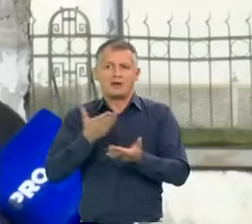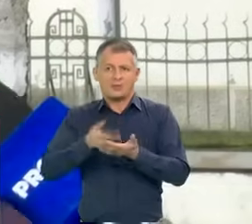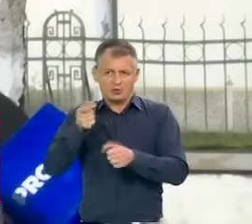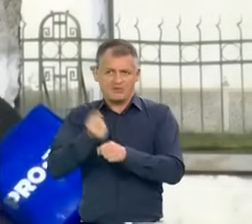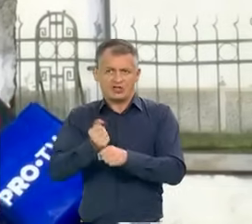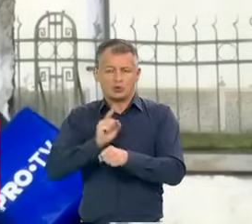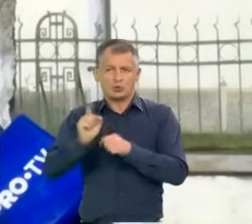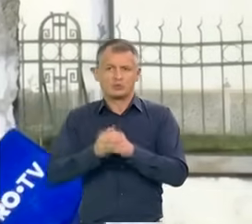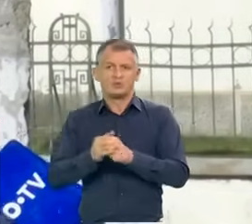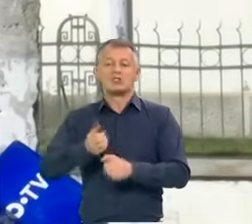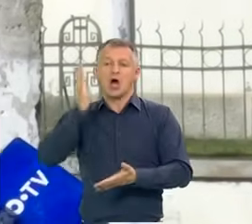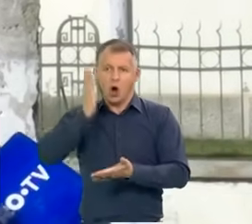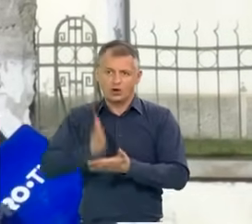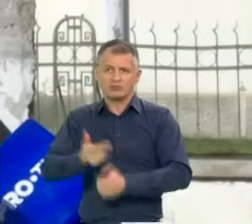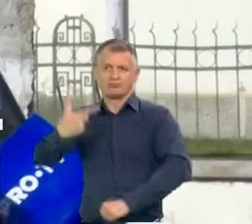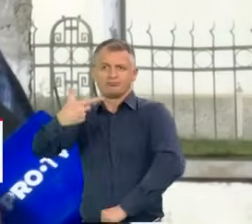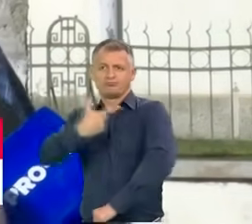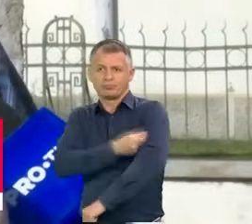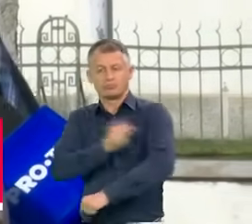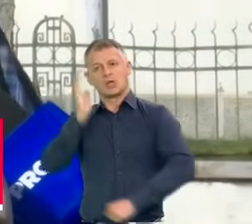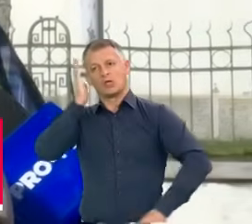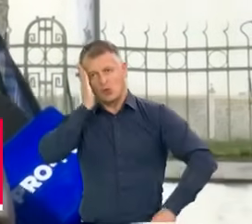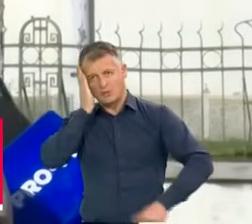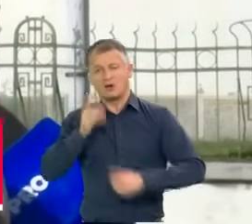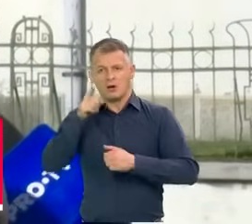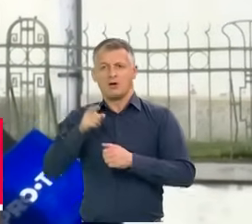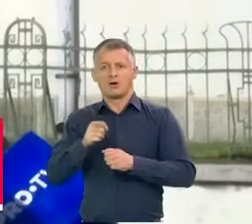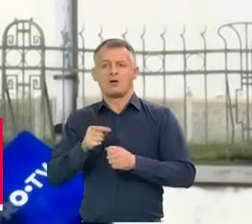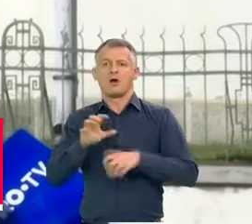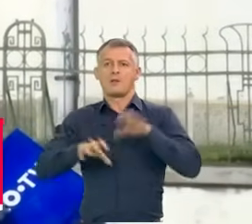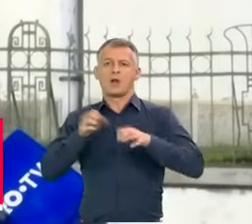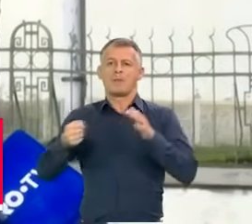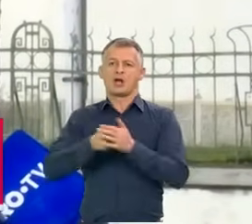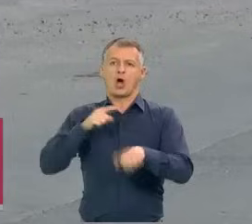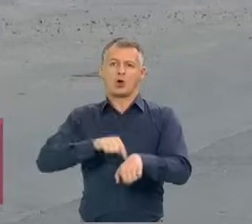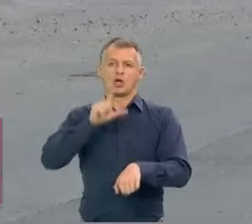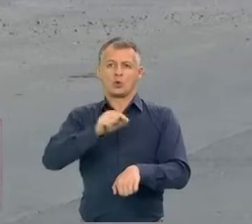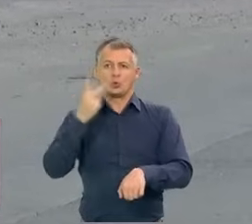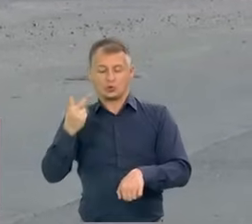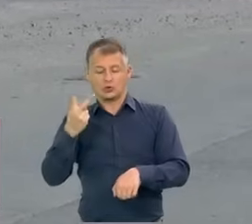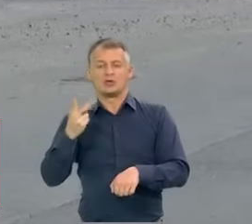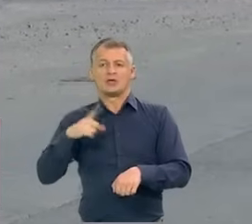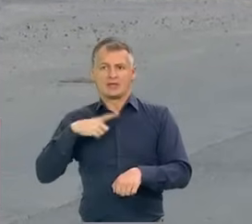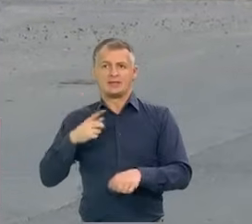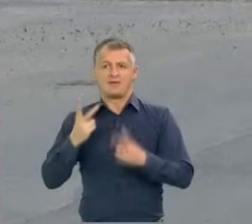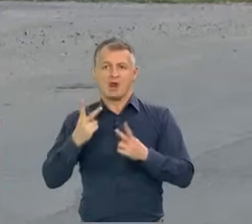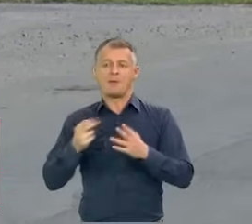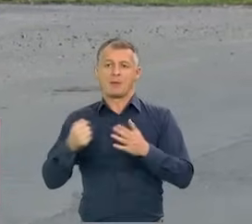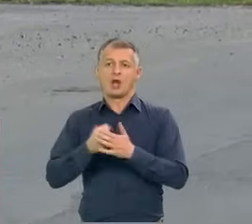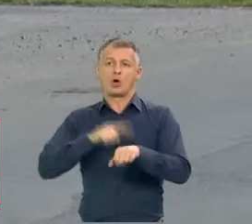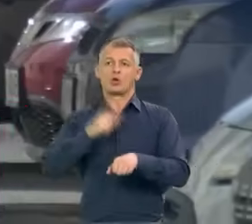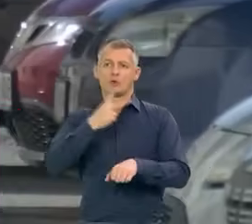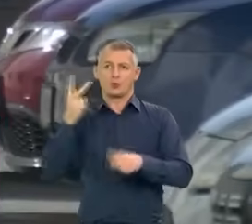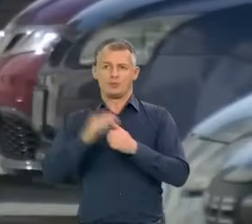eutanasierea animalului Așa Deci până la ora 22 acel raport este valabil localnicii sunt îngroziți de cele